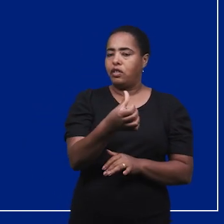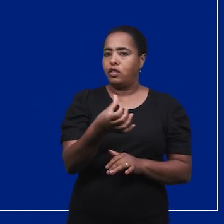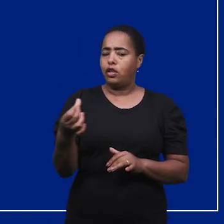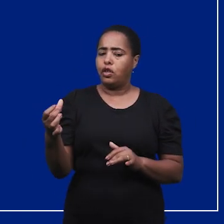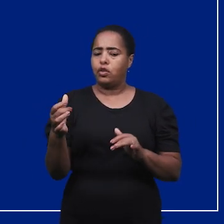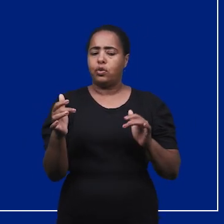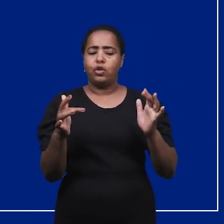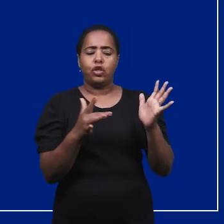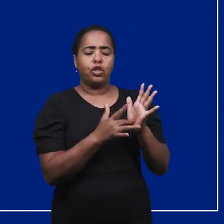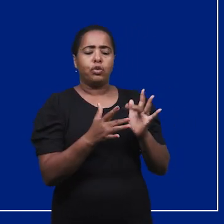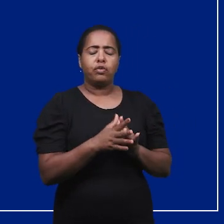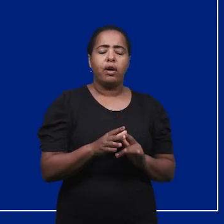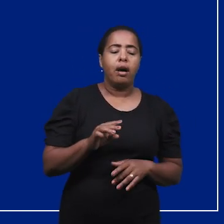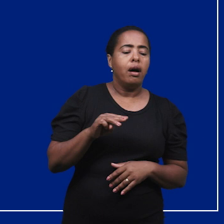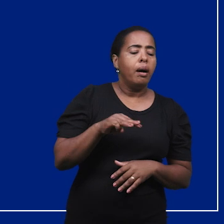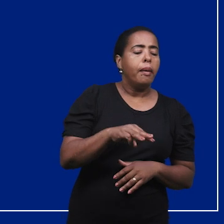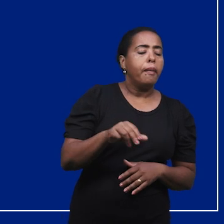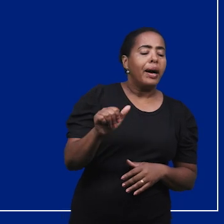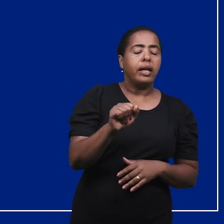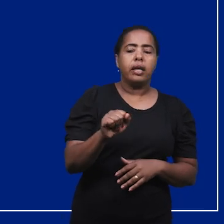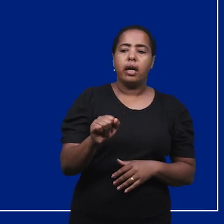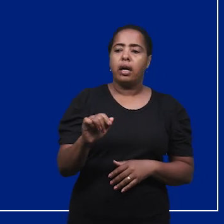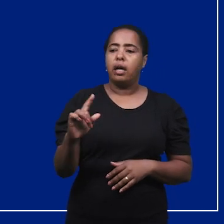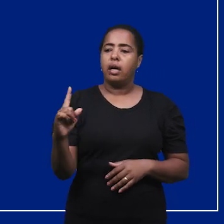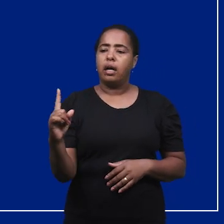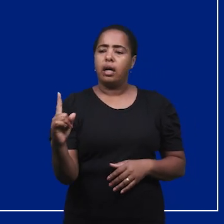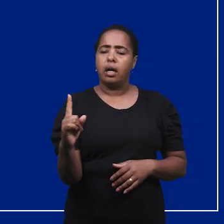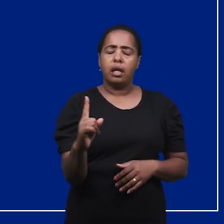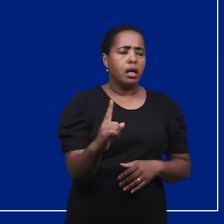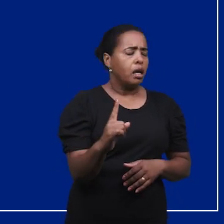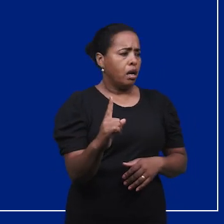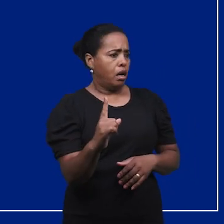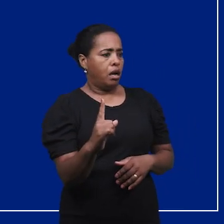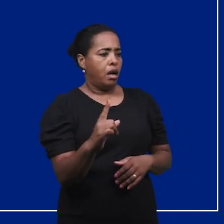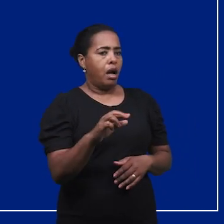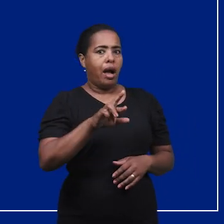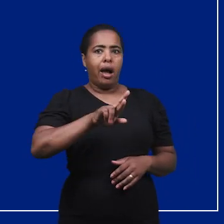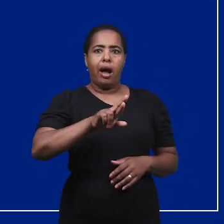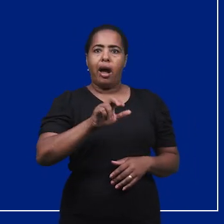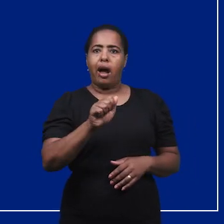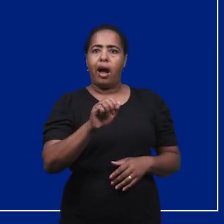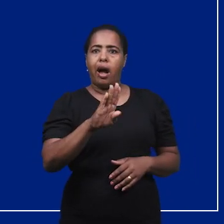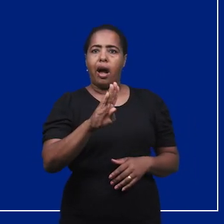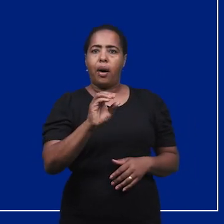Marie. Elle, en se retournant, a dit, Rabboni, qui veut dire maître.